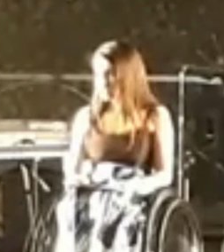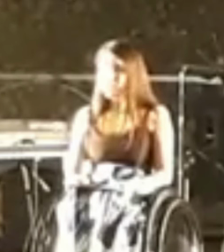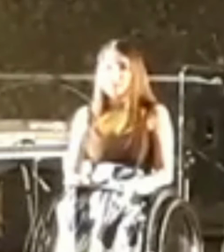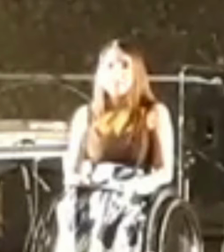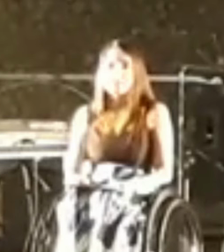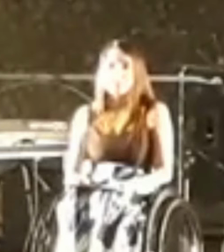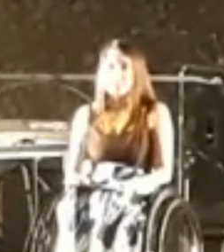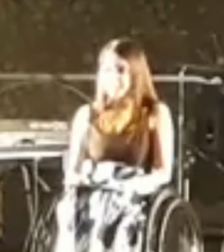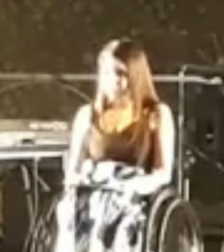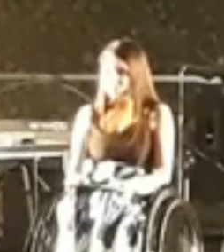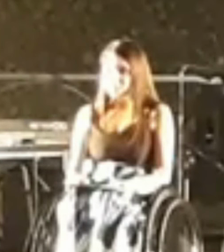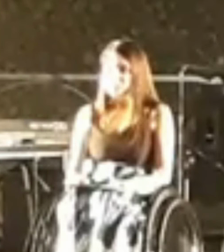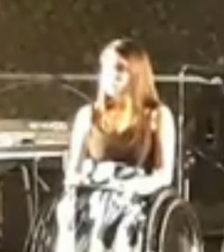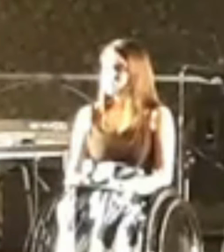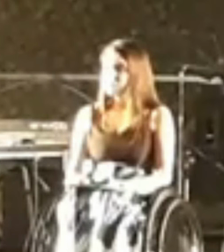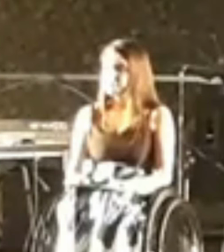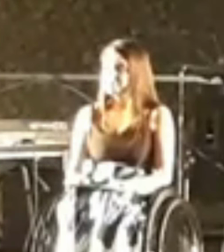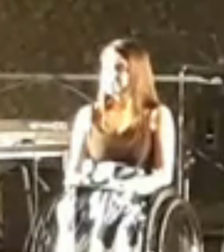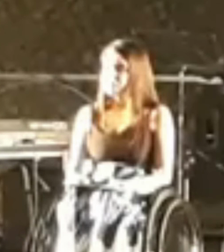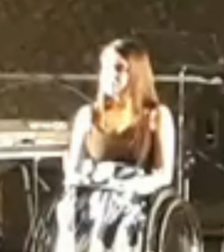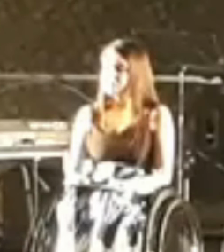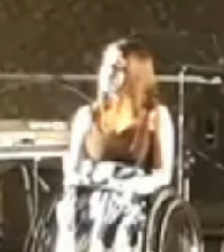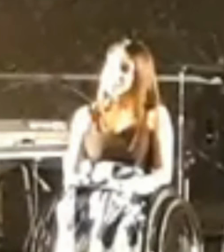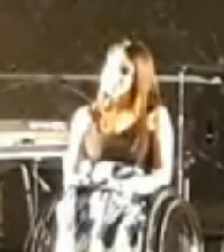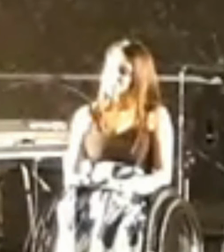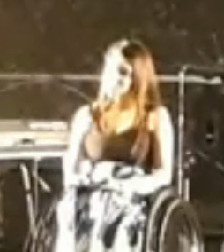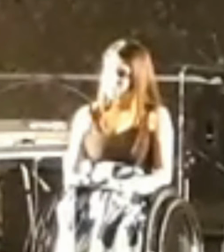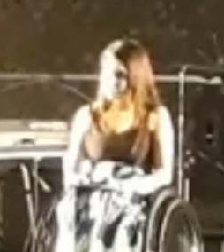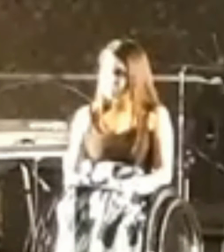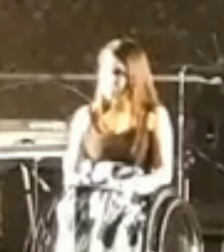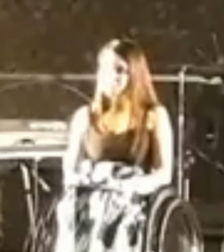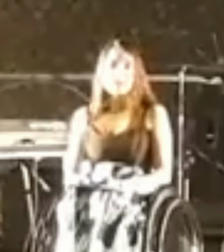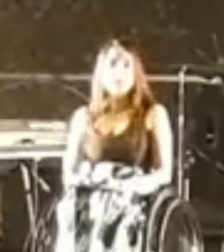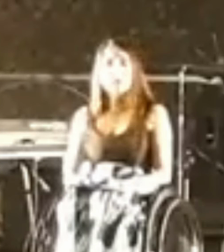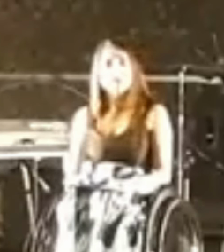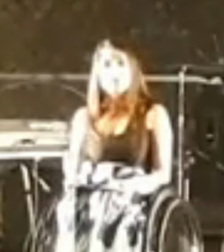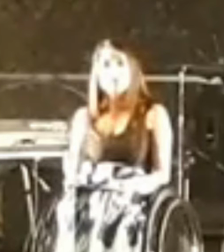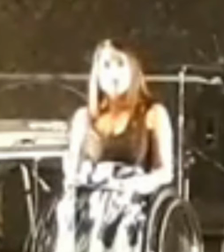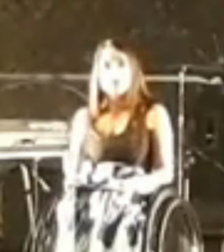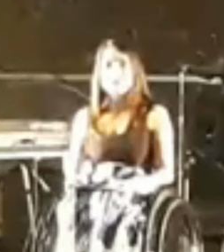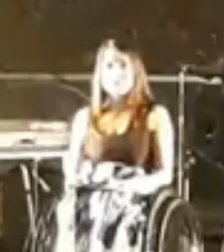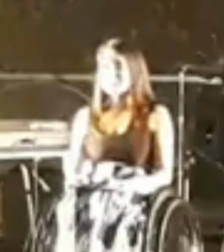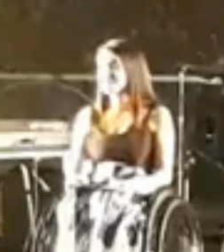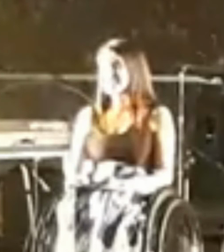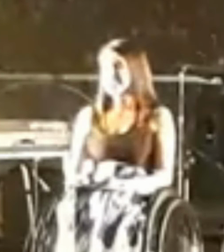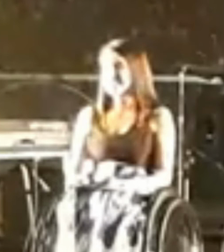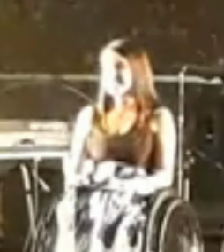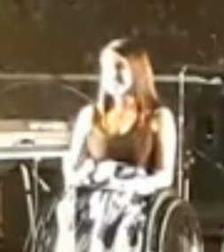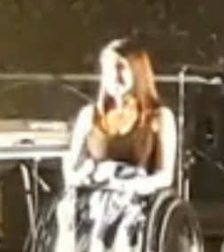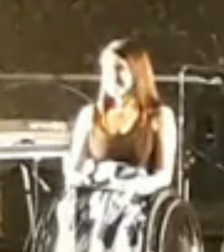format. Per chi non pensa che tutto sia possibile, anche quando la vita sembra